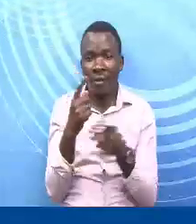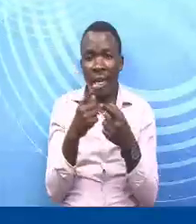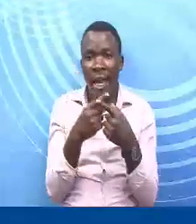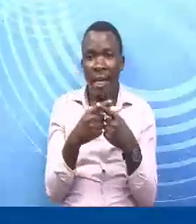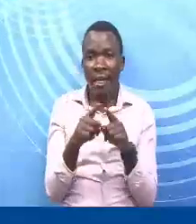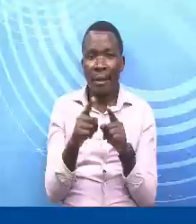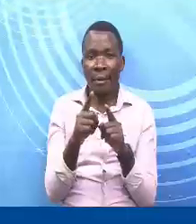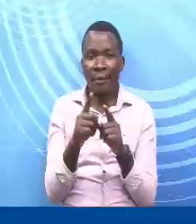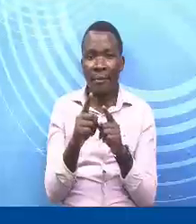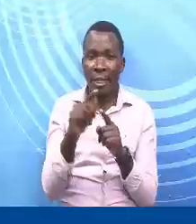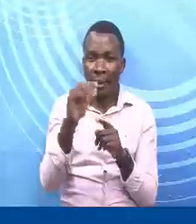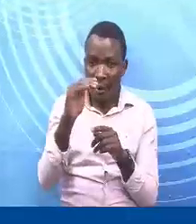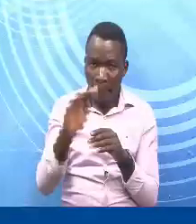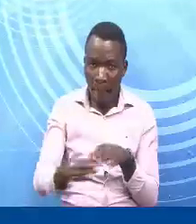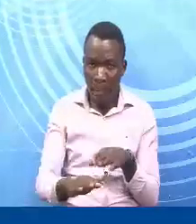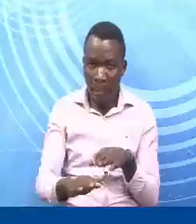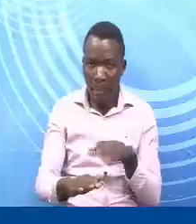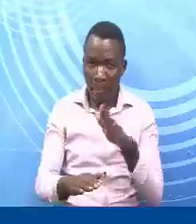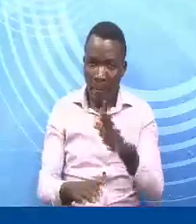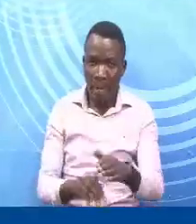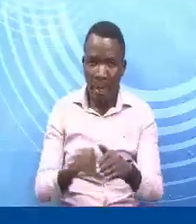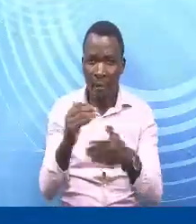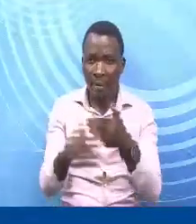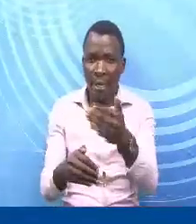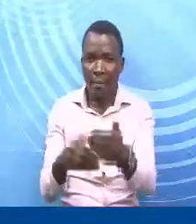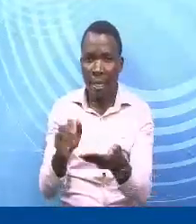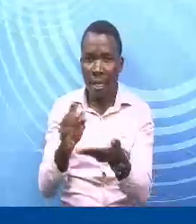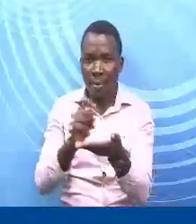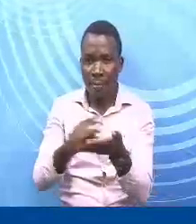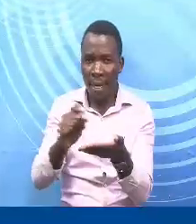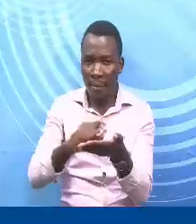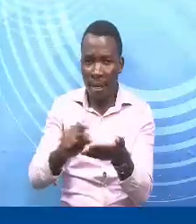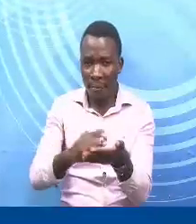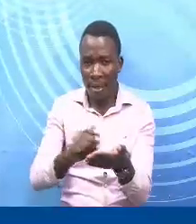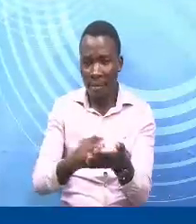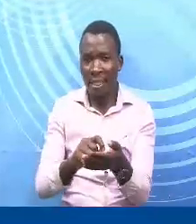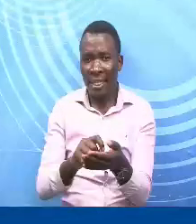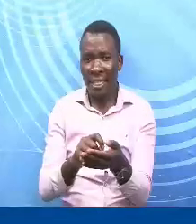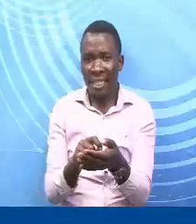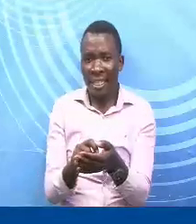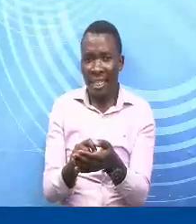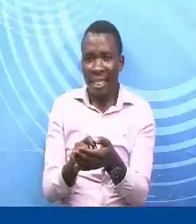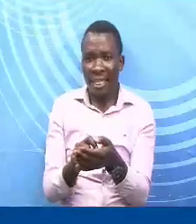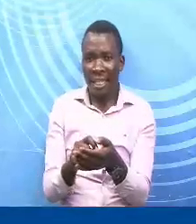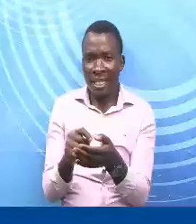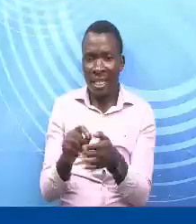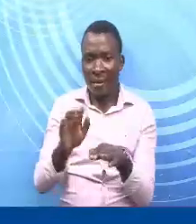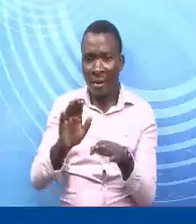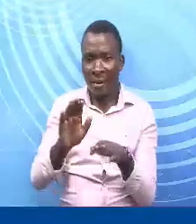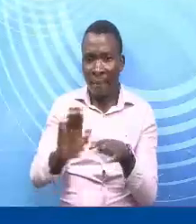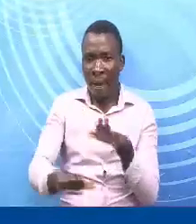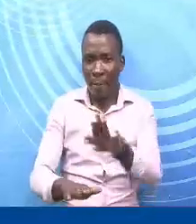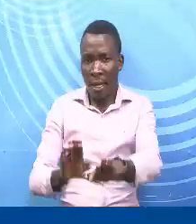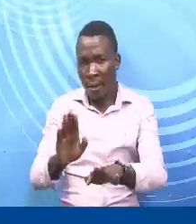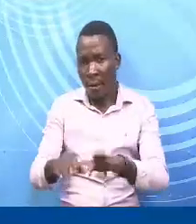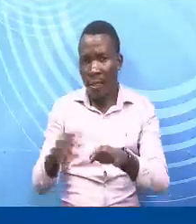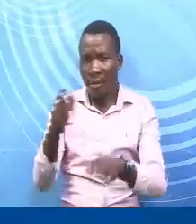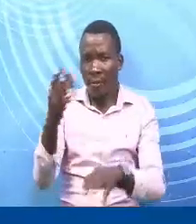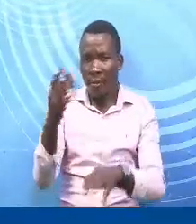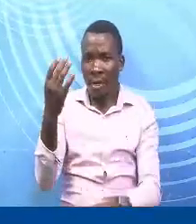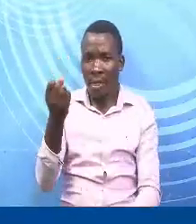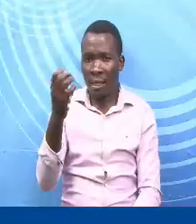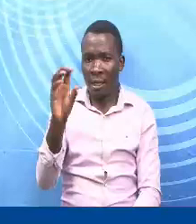intambwe kuva ku ntambwe yazanjye ziranditse barazanditse zihanye n'intambwe nyine zigeze kuri